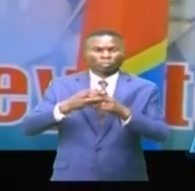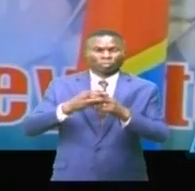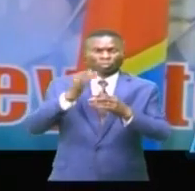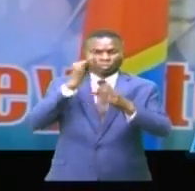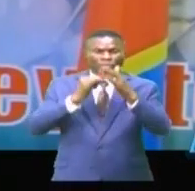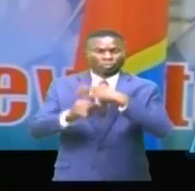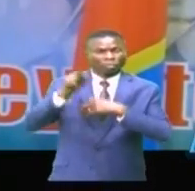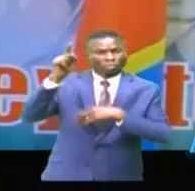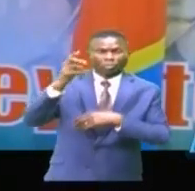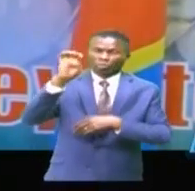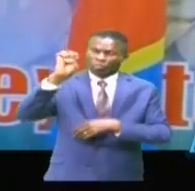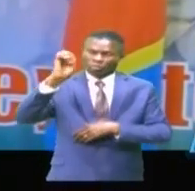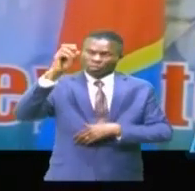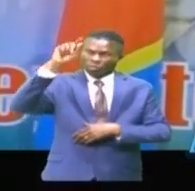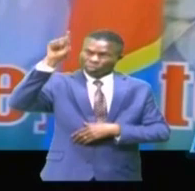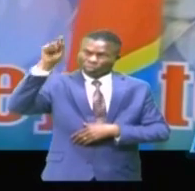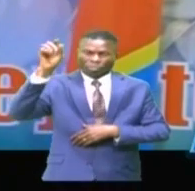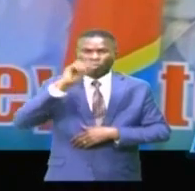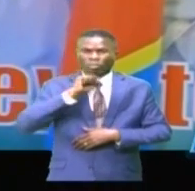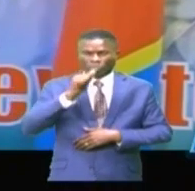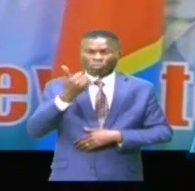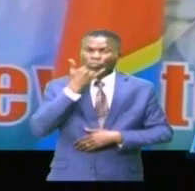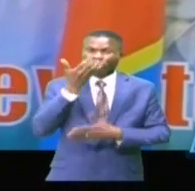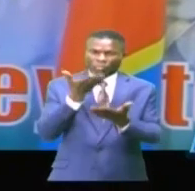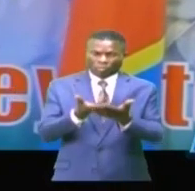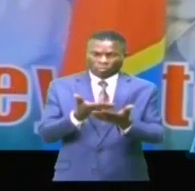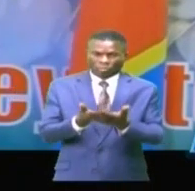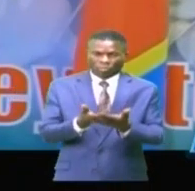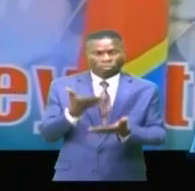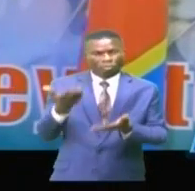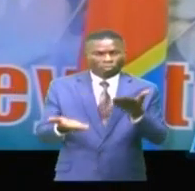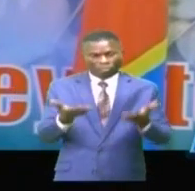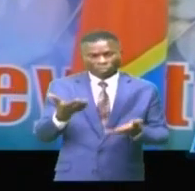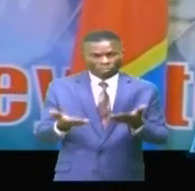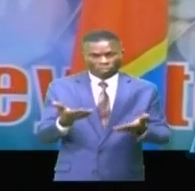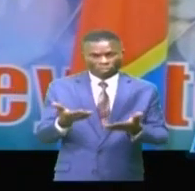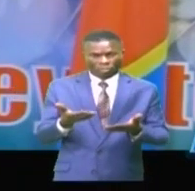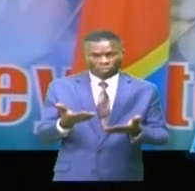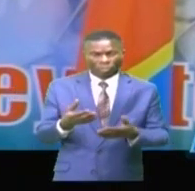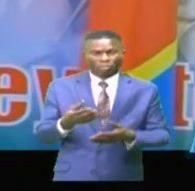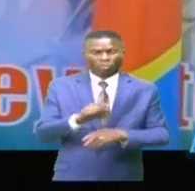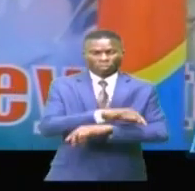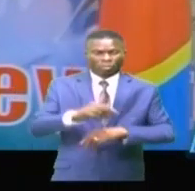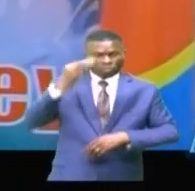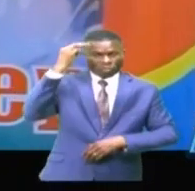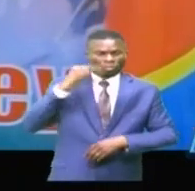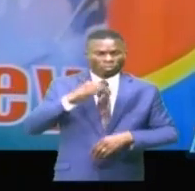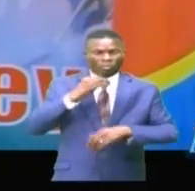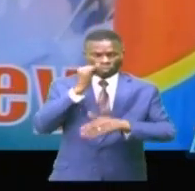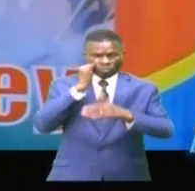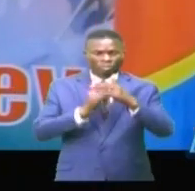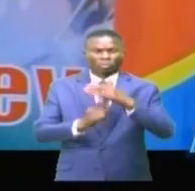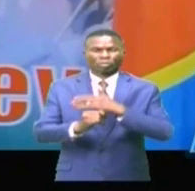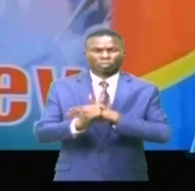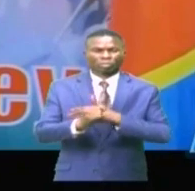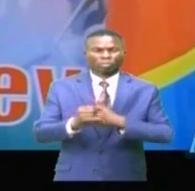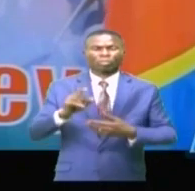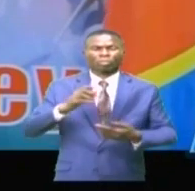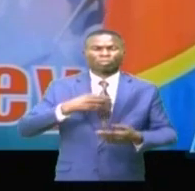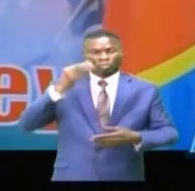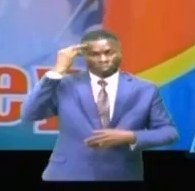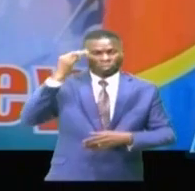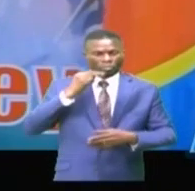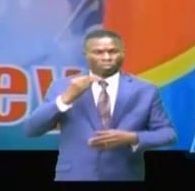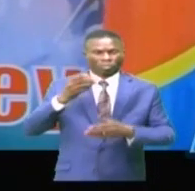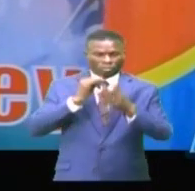il y a même pas eux à la fin pour donner un exemple je pense que le ministère de l'Intérieur mon collègue de l'Intérieur qui a